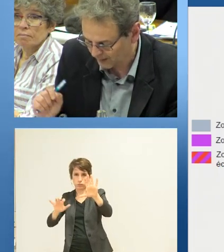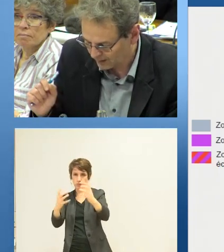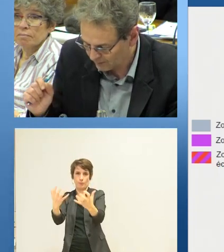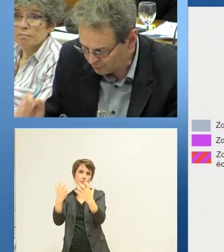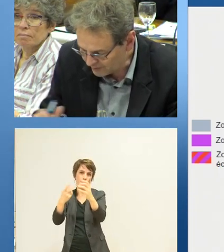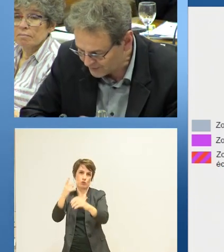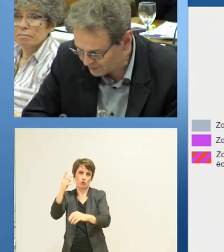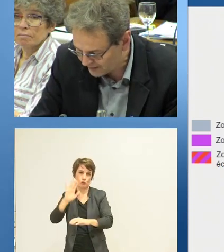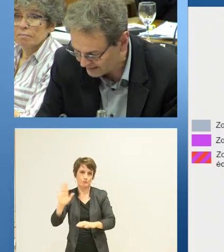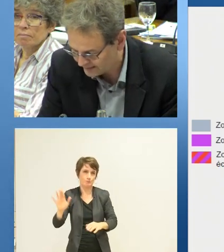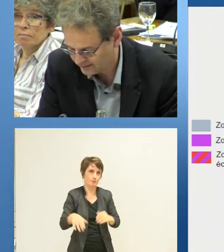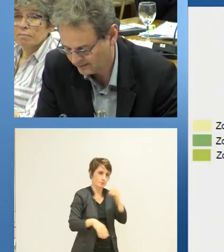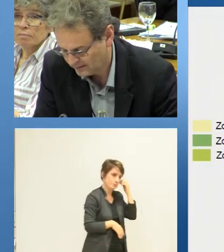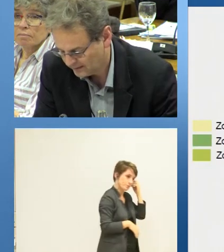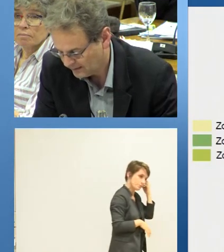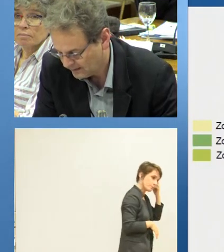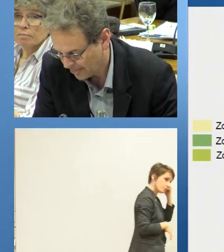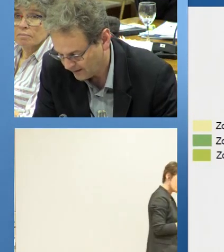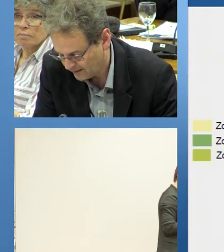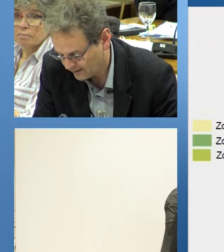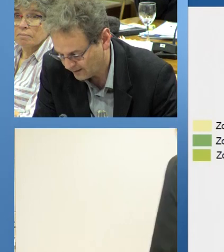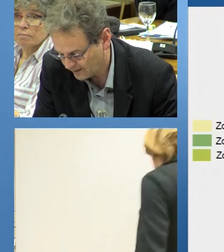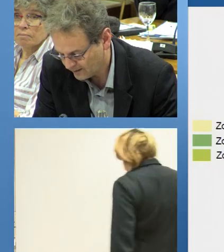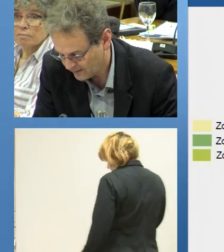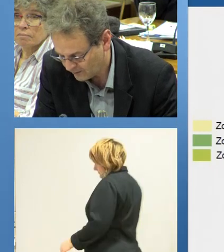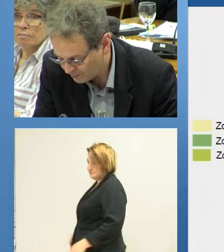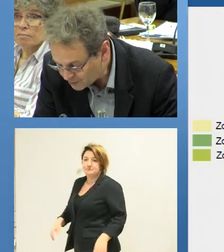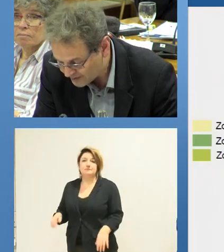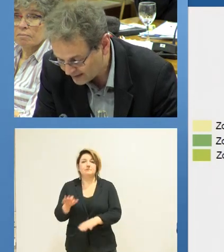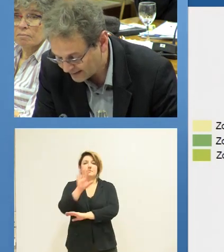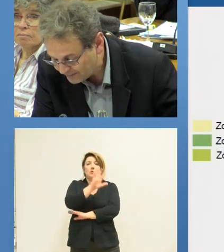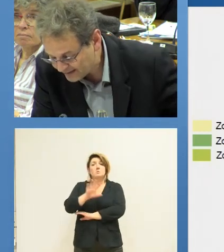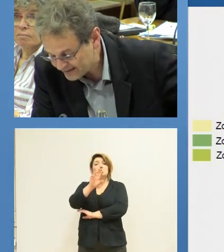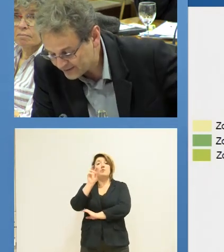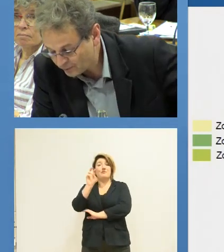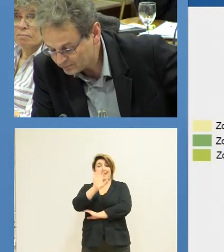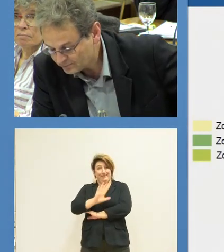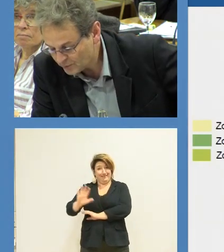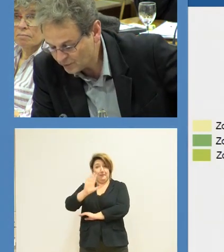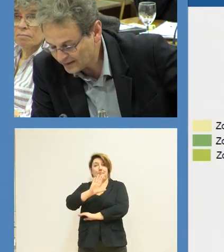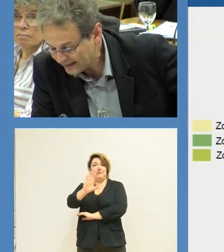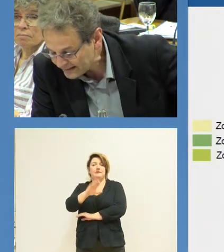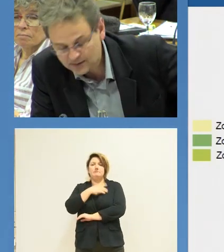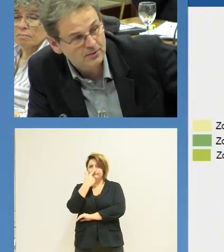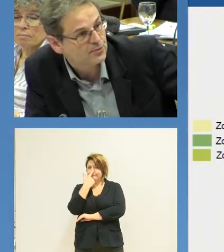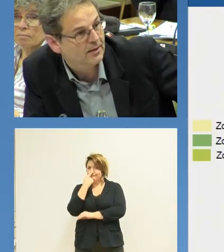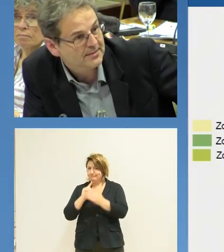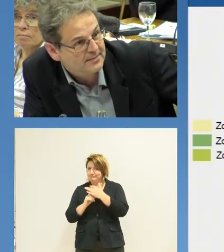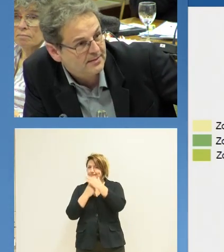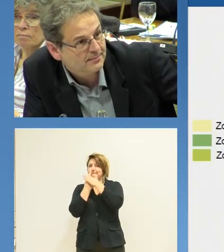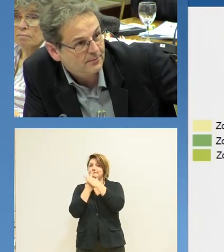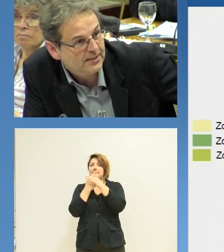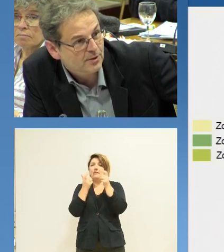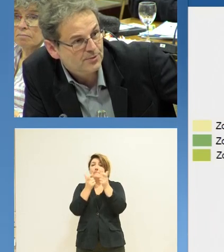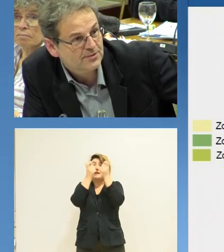pour les zones vertes on peut noter la réapparition de zones agricoles sur la